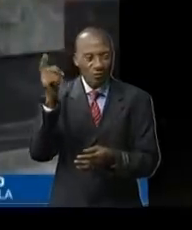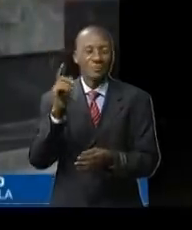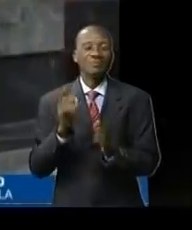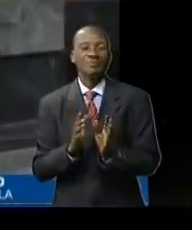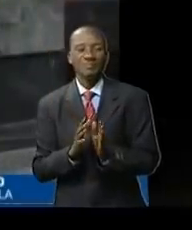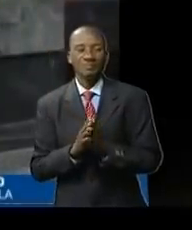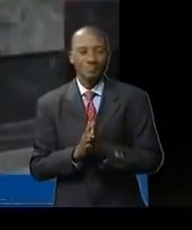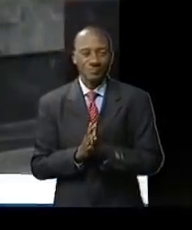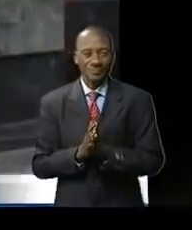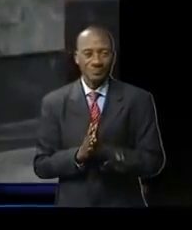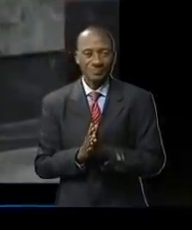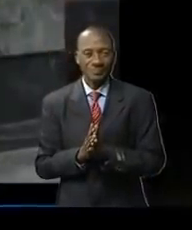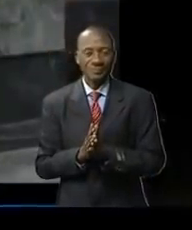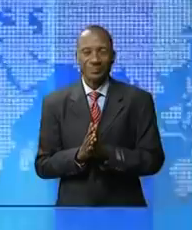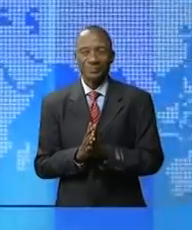stables.